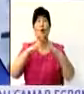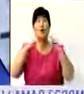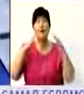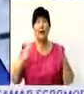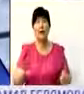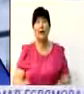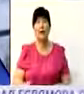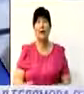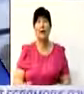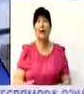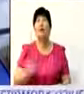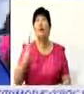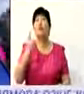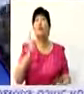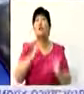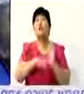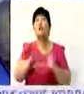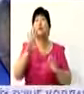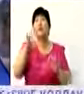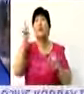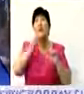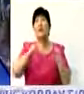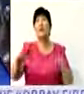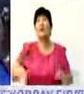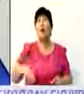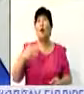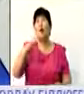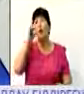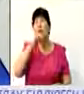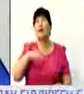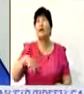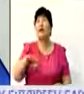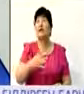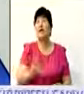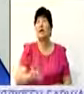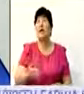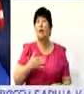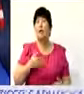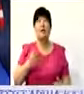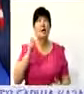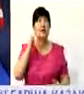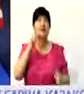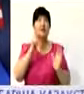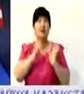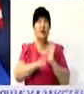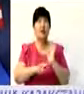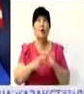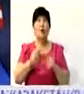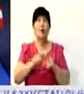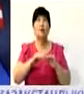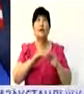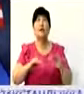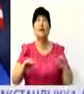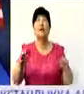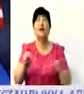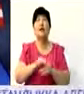Жанат 75-ші негізгі мектептің директоры. Ол Қазақстан Республикасы. Қазір өзіміз 70-теміз. Осы балдарды